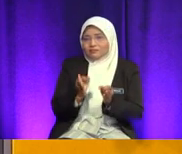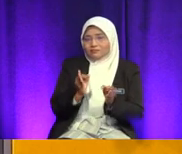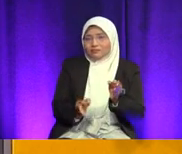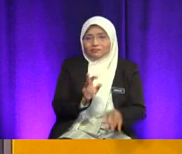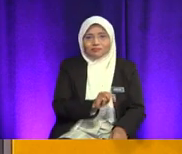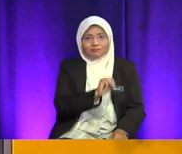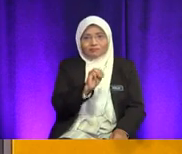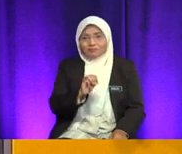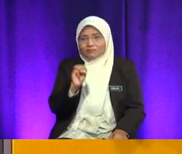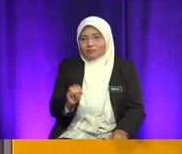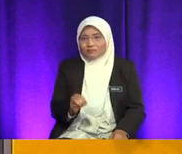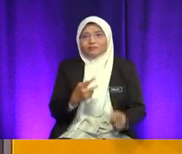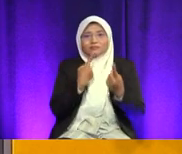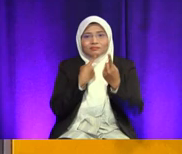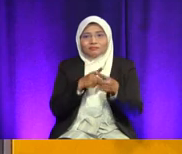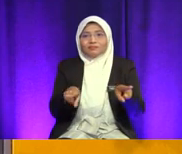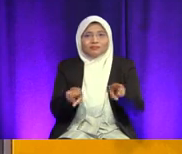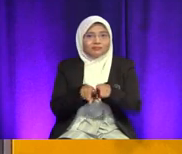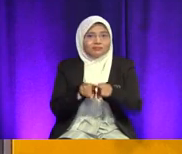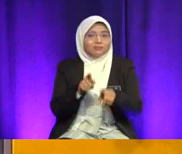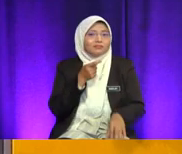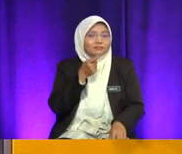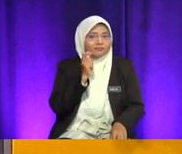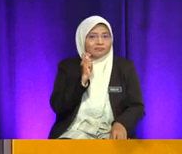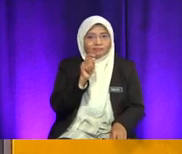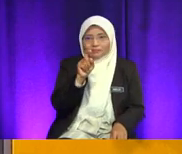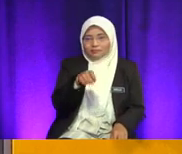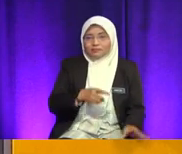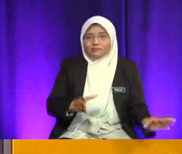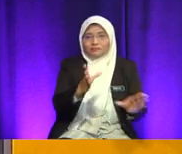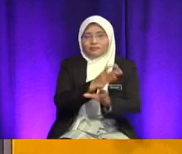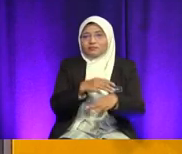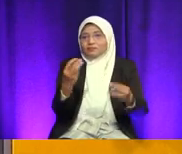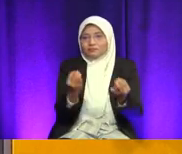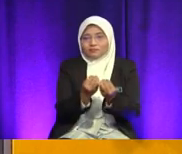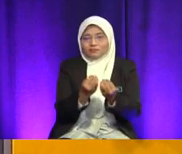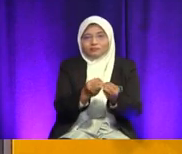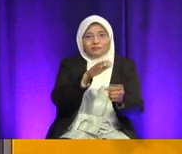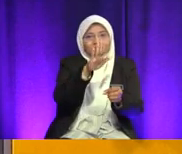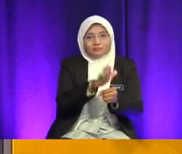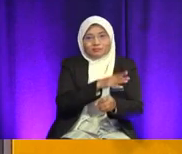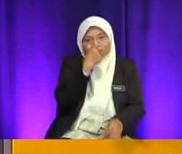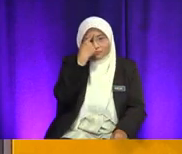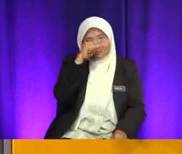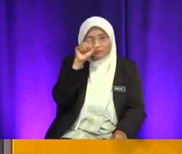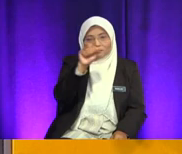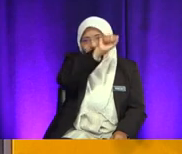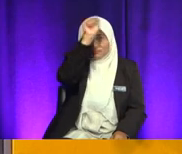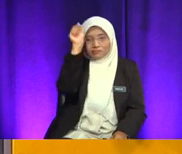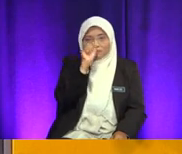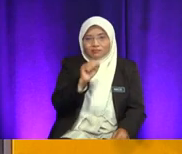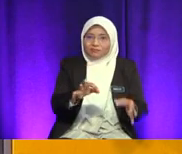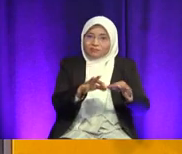mendapat markah penuh untuk markah soalan isi jadi inilah soal